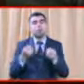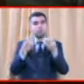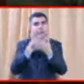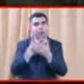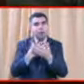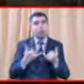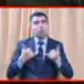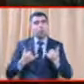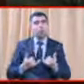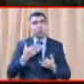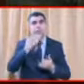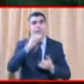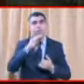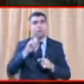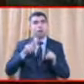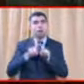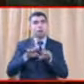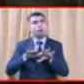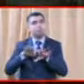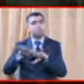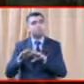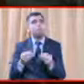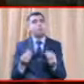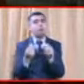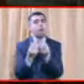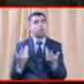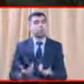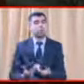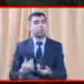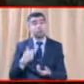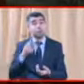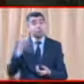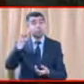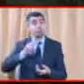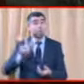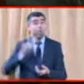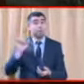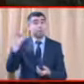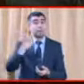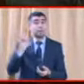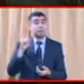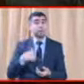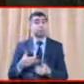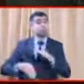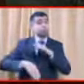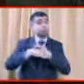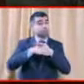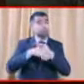كاينه، وكذلك الاجراءات كاينين. ودوزت نهار الجمعه ونهار السبت في طنجه مع